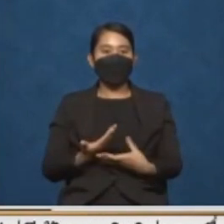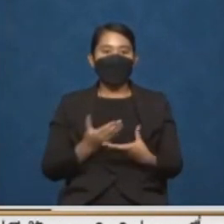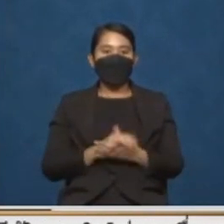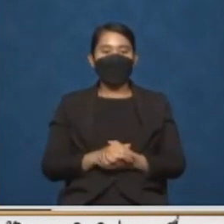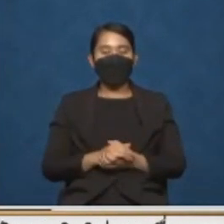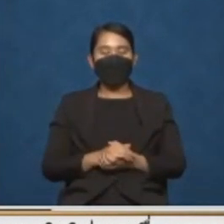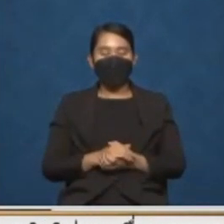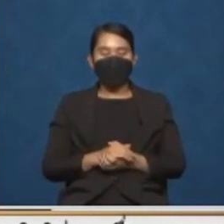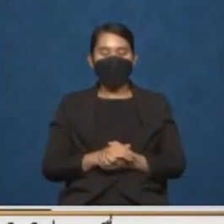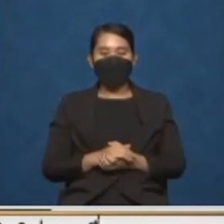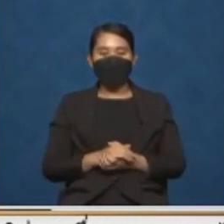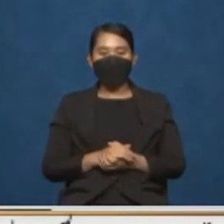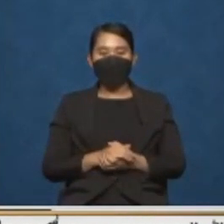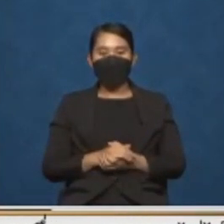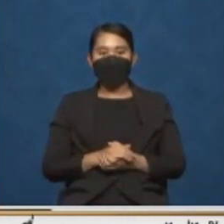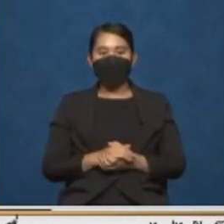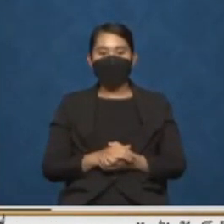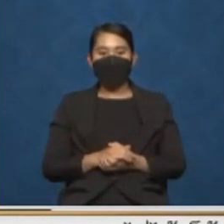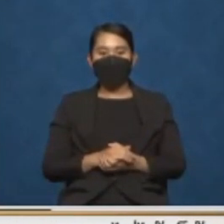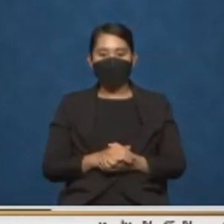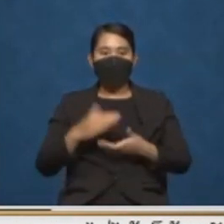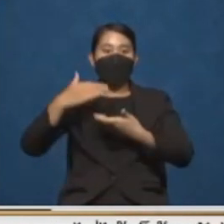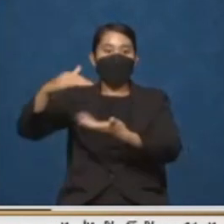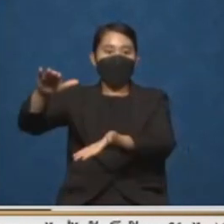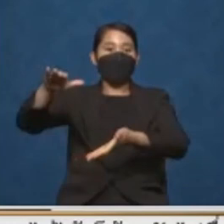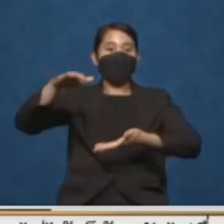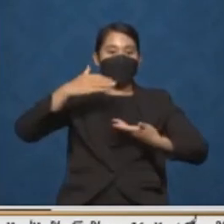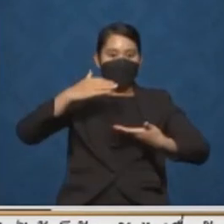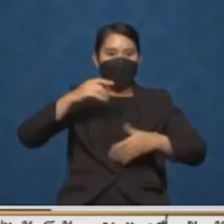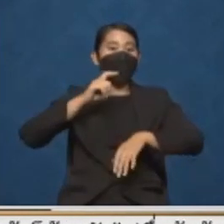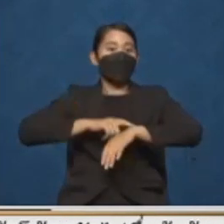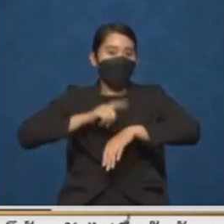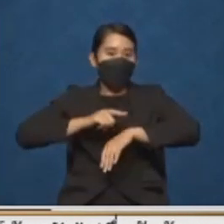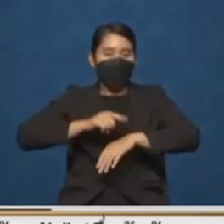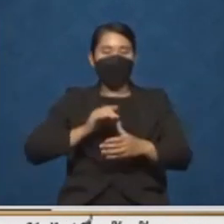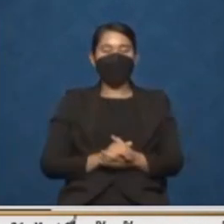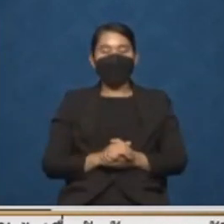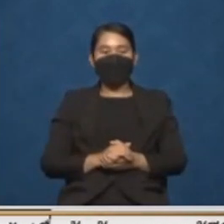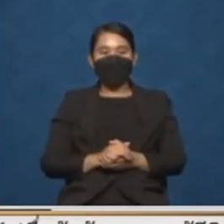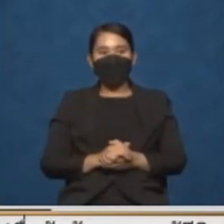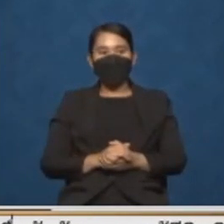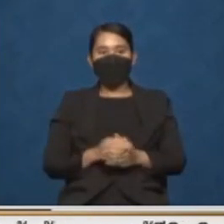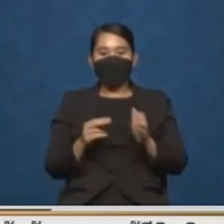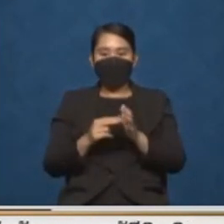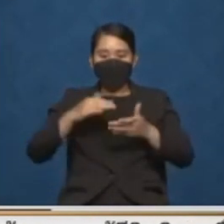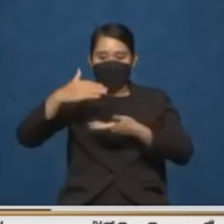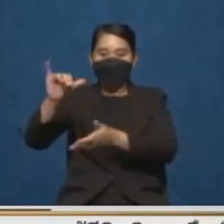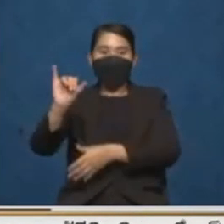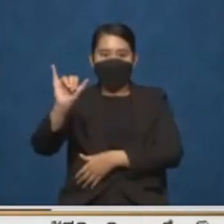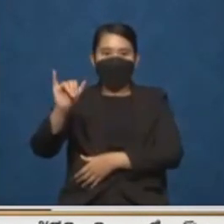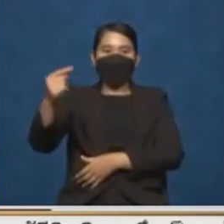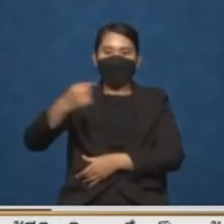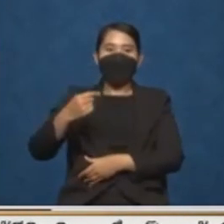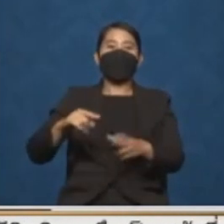ดันั้นเนนะครับอายุการขอ loss นำเข้าส่งออกแตส่งออกเนี่ย เอ้า ยัง ยัไม่ทัส่งออกอออเดอร์ใหญ่มา เอา